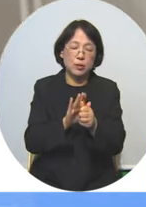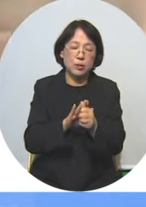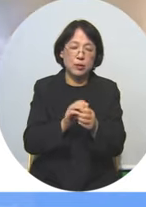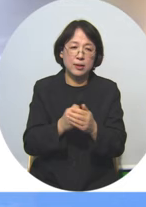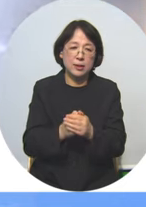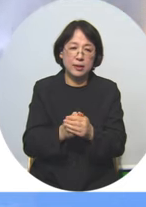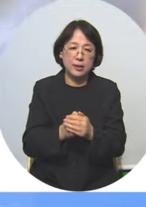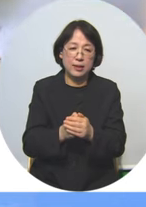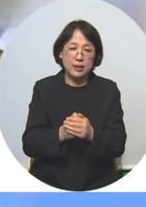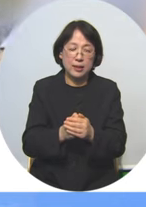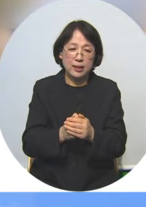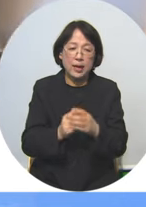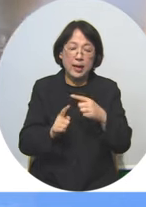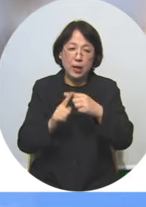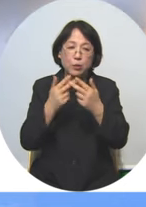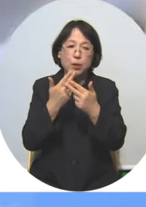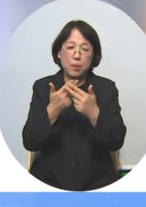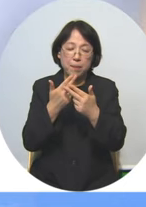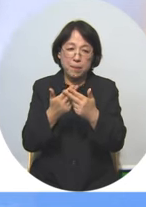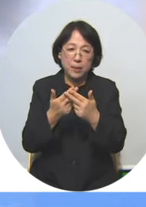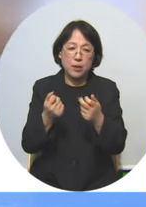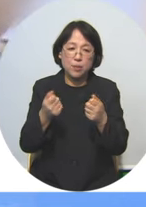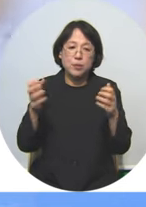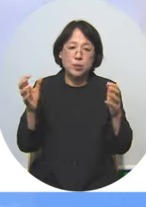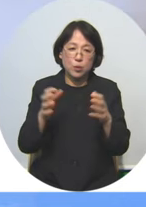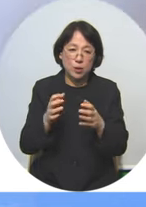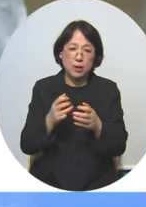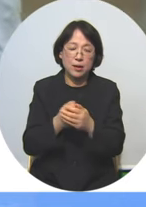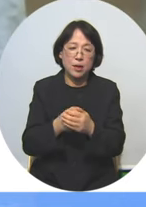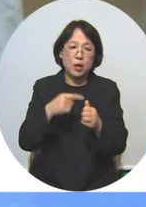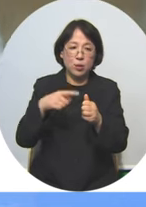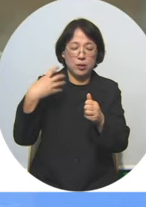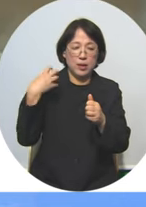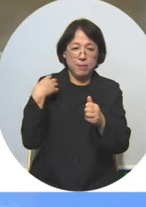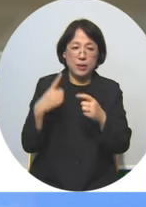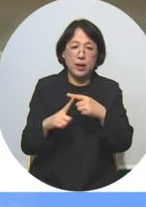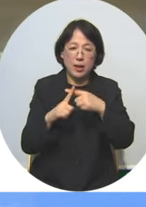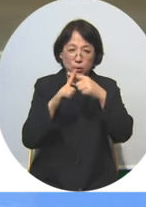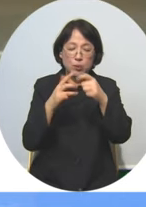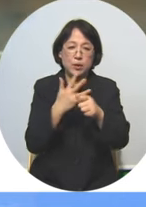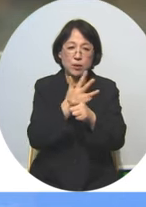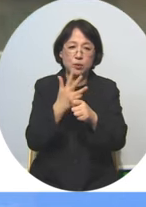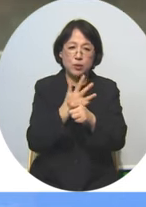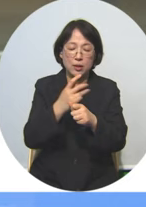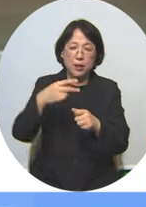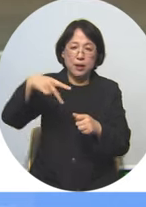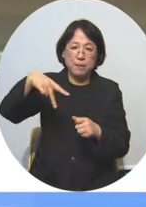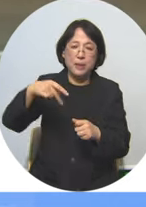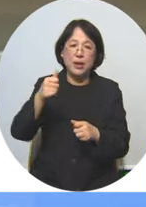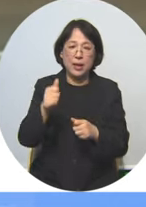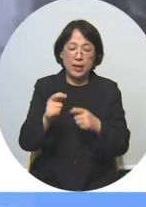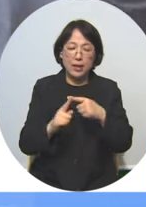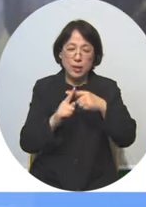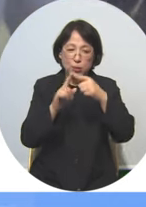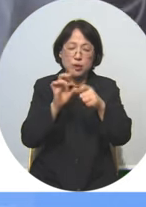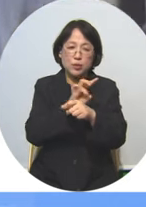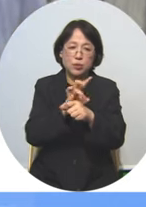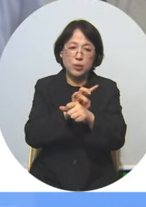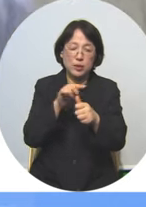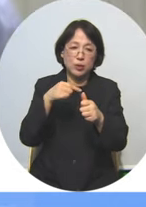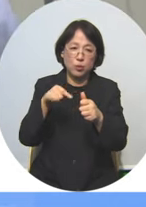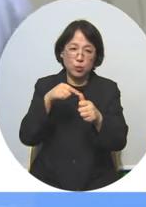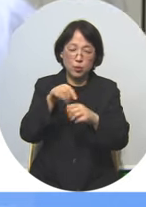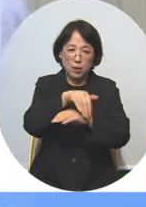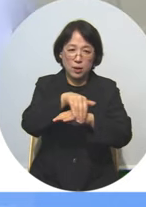협조해 교육 담당 간호사 대상 8시간 교육, PA 간호사 대상 24시간 교육을 시범 실시합니다. 이후